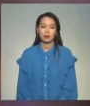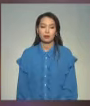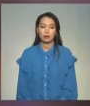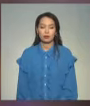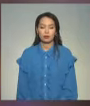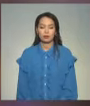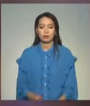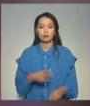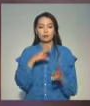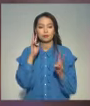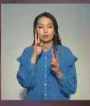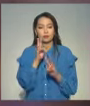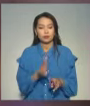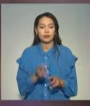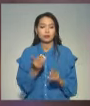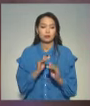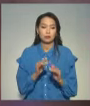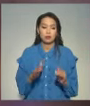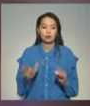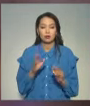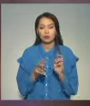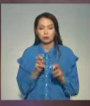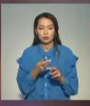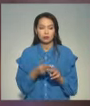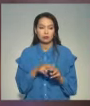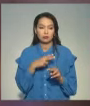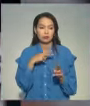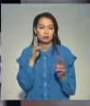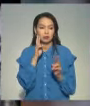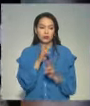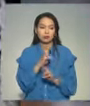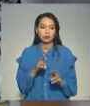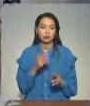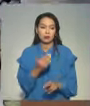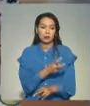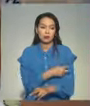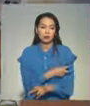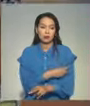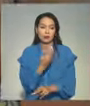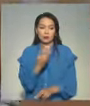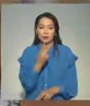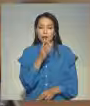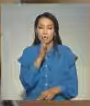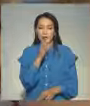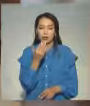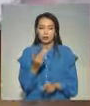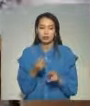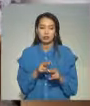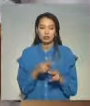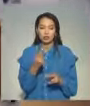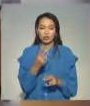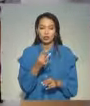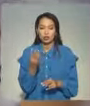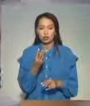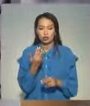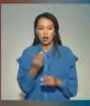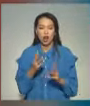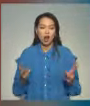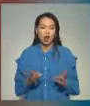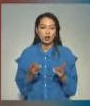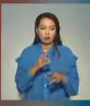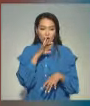жоқ. Ата-аналар бар, іште балалар бар. Массажға келіп отырған. Түсінікті нәрсе ғой. Дәрігерлер бір жастағы әділдің екінші және үшінші дәрежелі күйі көмек алғанын